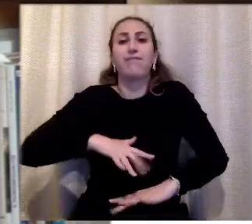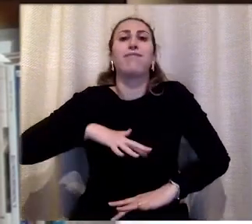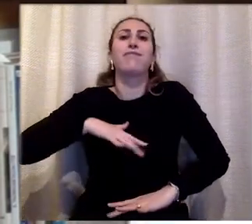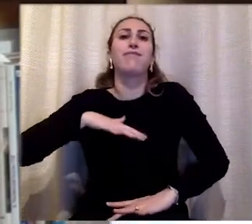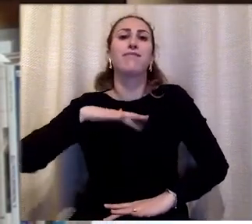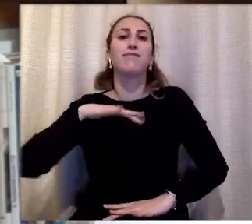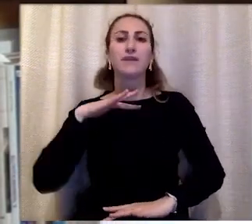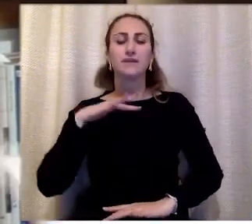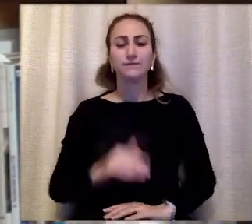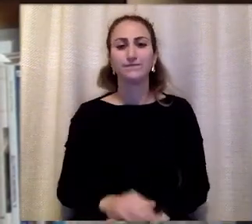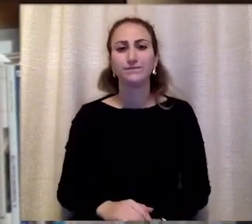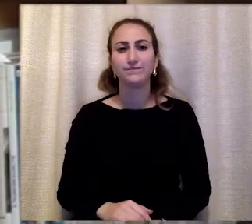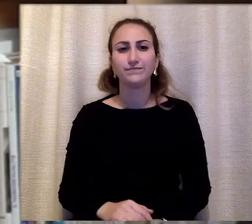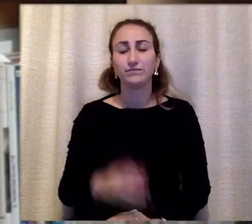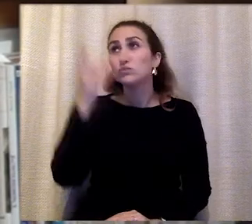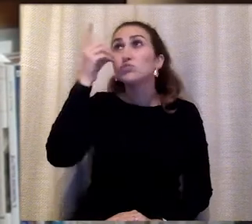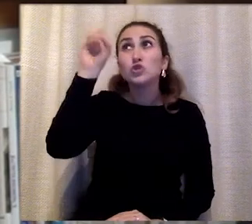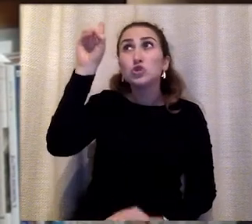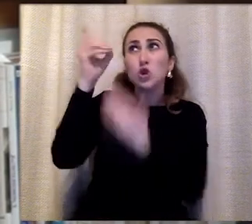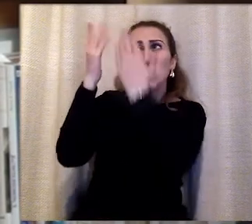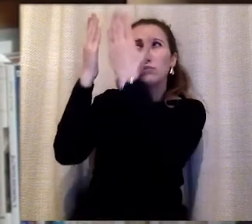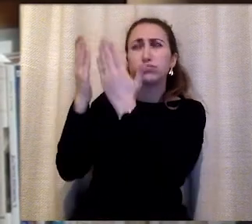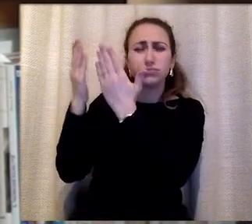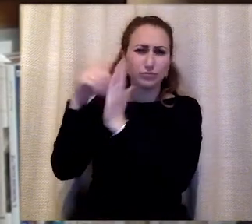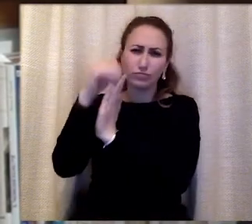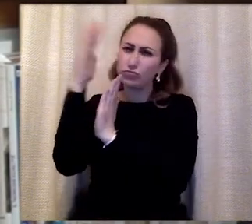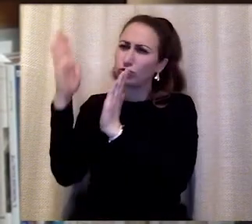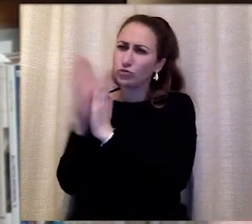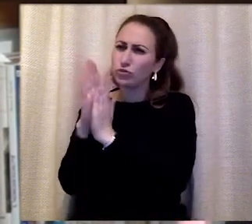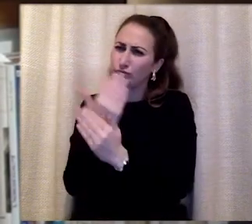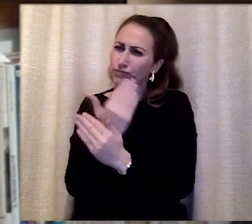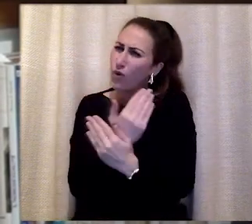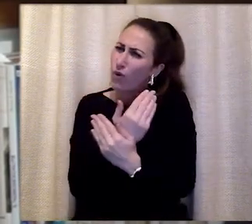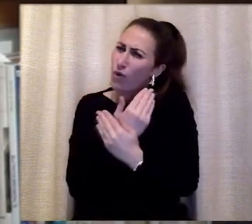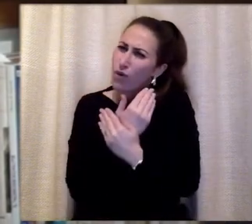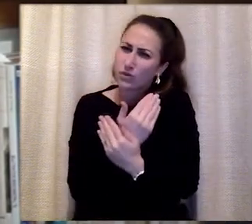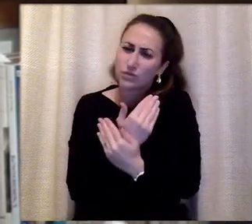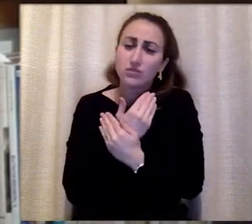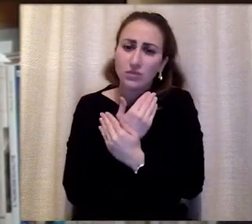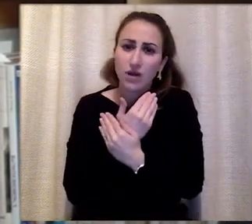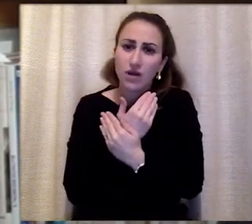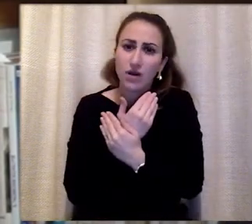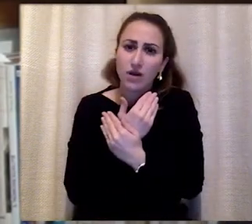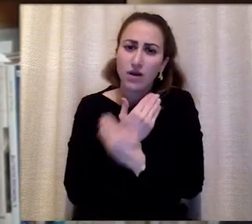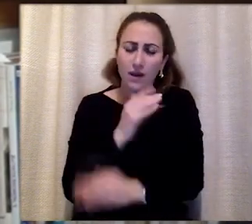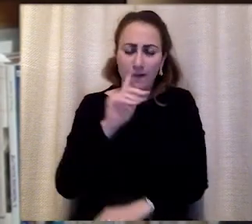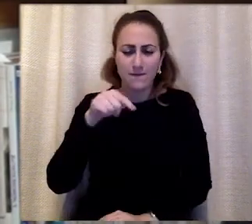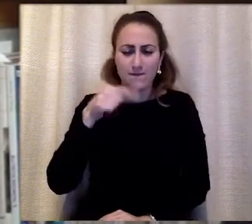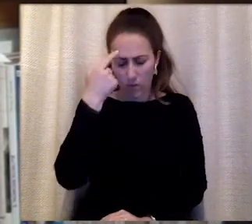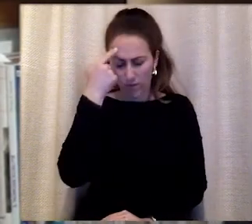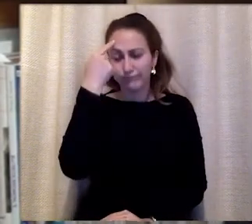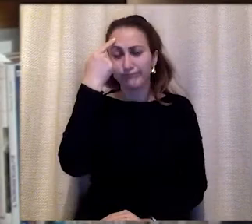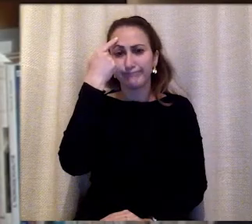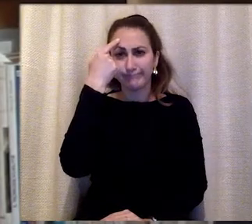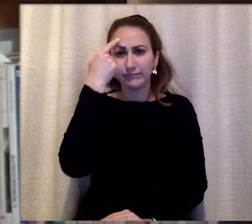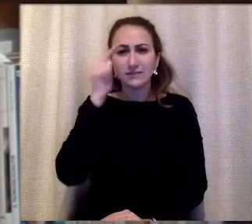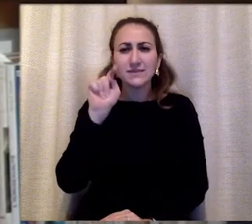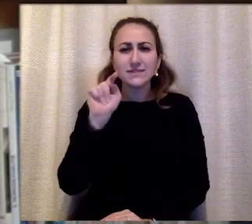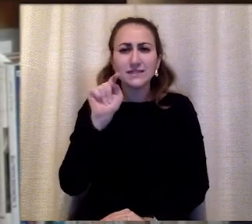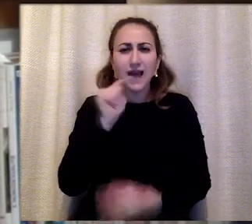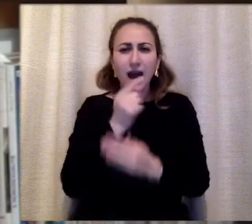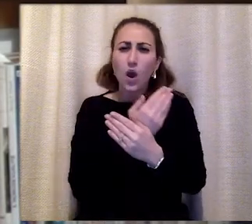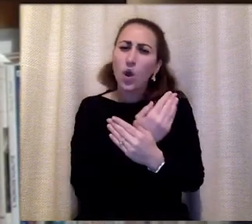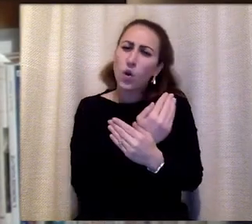Si Dieu est le Dieu de toute consolation, il est bon aussi de se rappeler que cette consolation ne peut vraiment